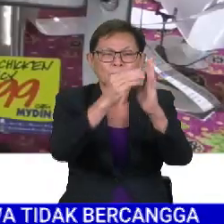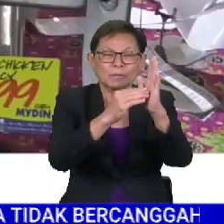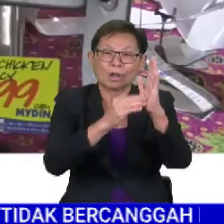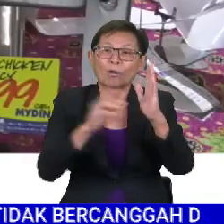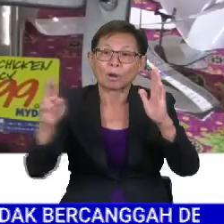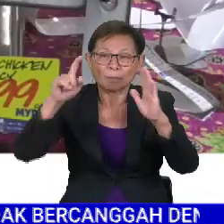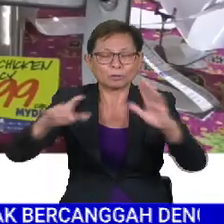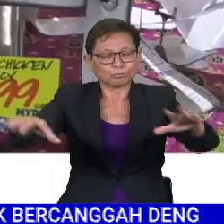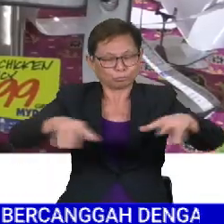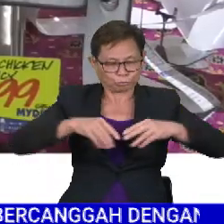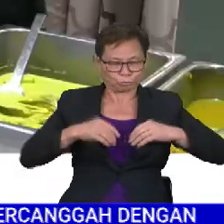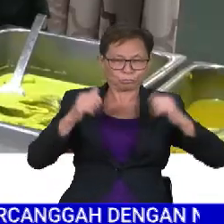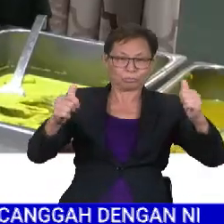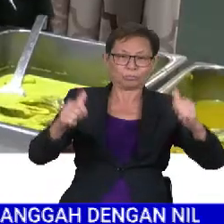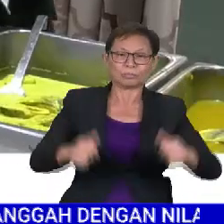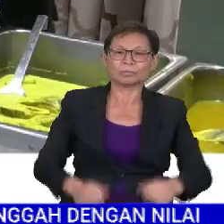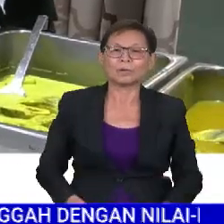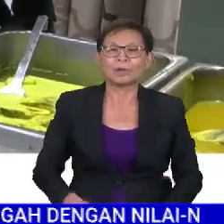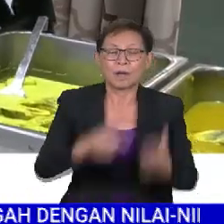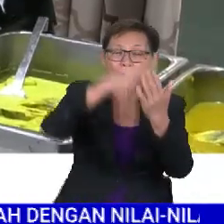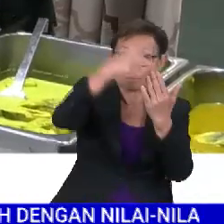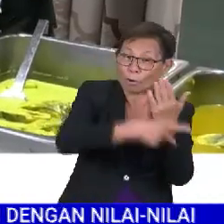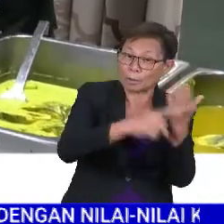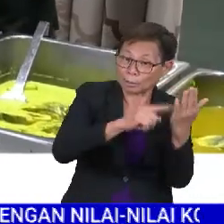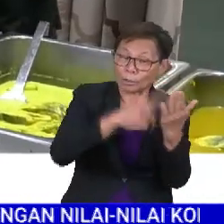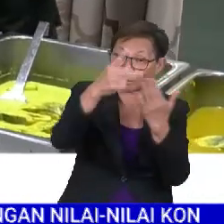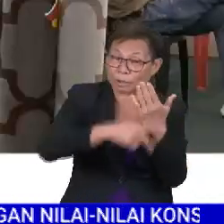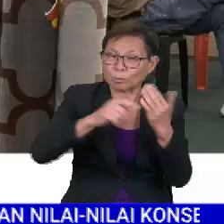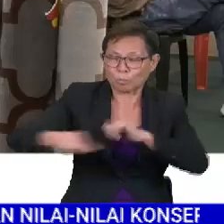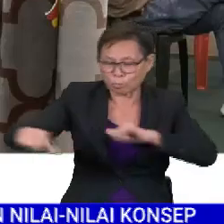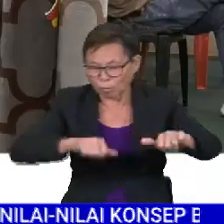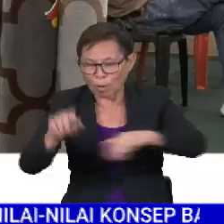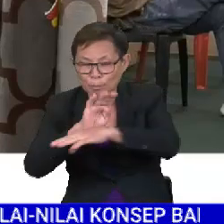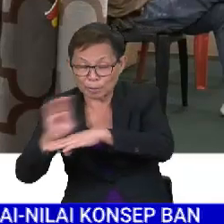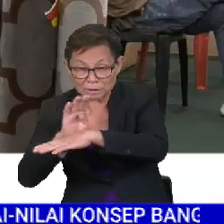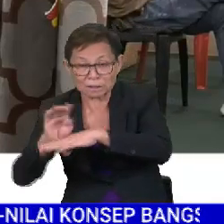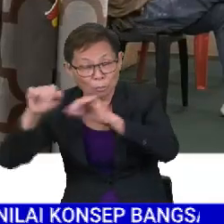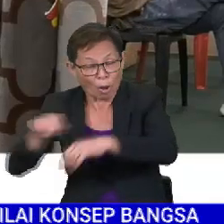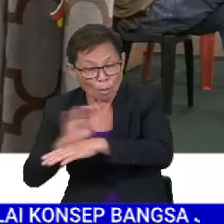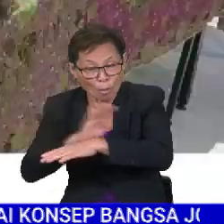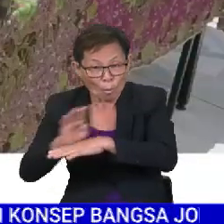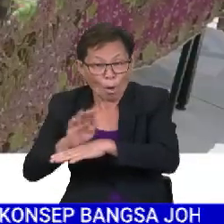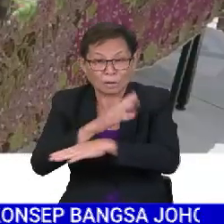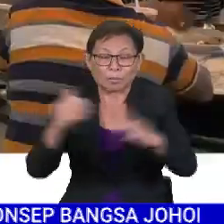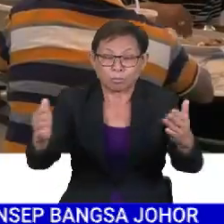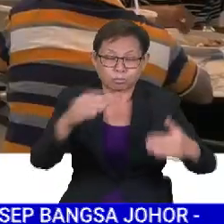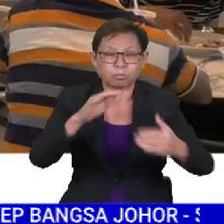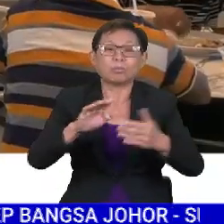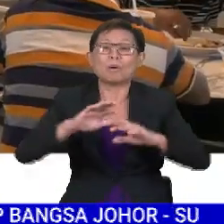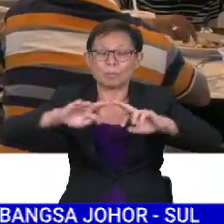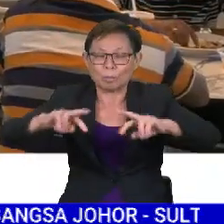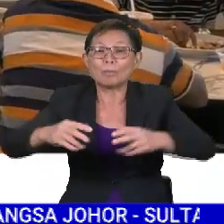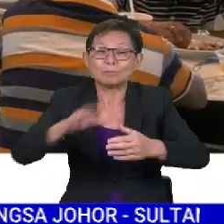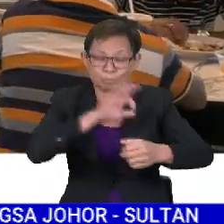disambut baik. Bagi peniaga pula, inisiatif berkenaan dapat merancangkan perniagaan mereka dan membantu menjana ekonomi dengan